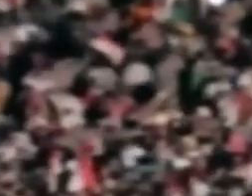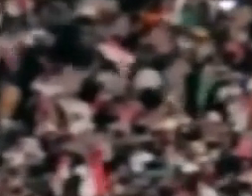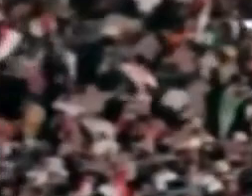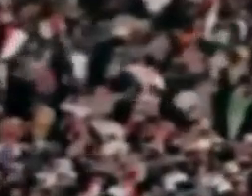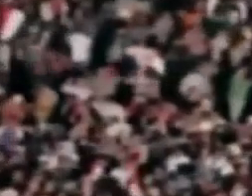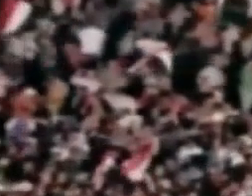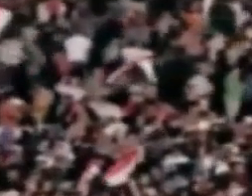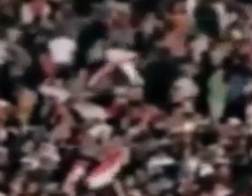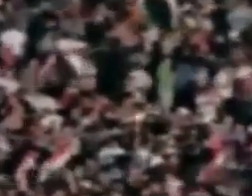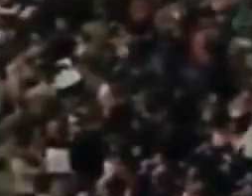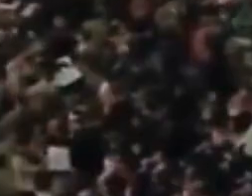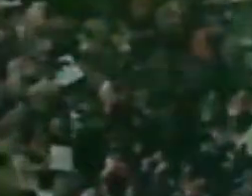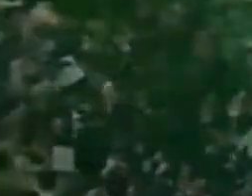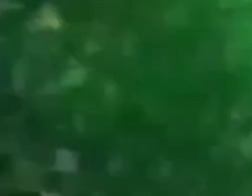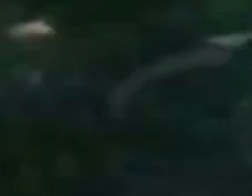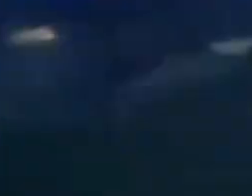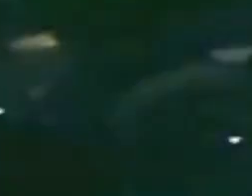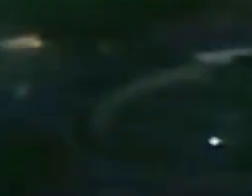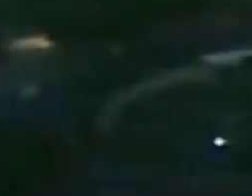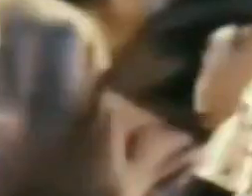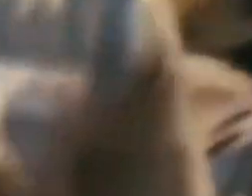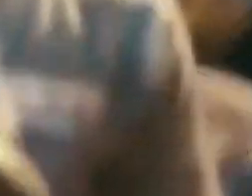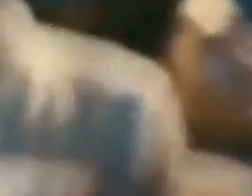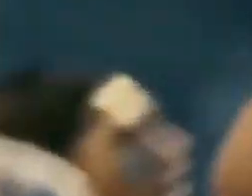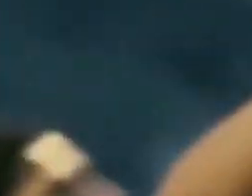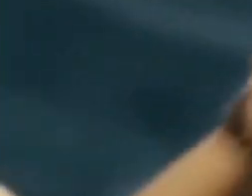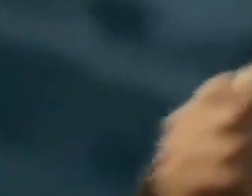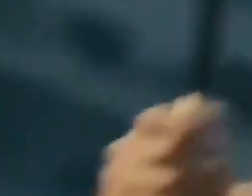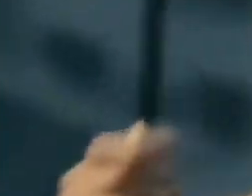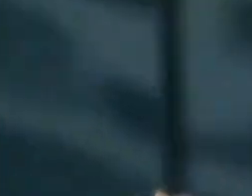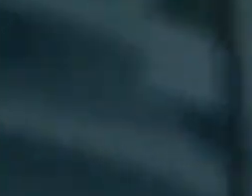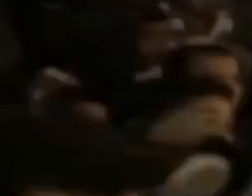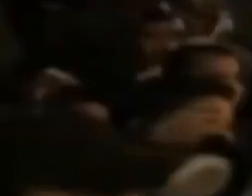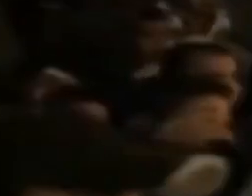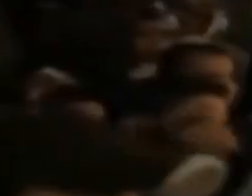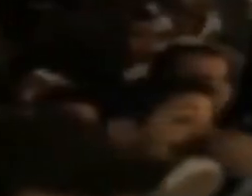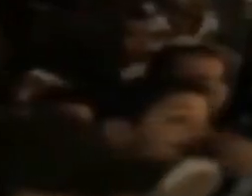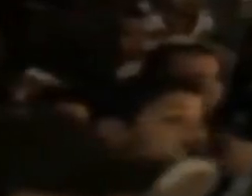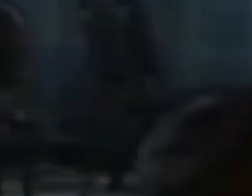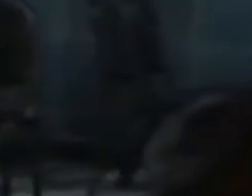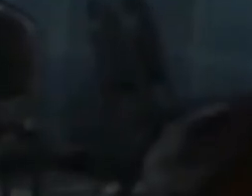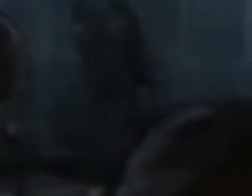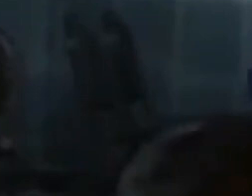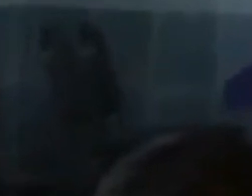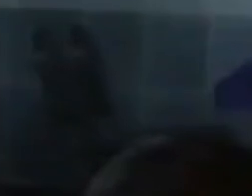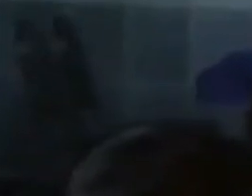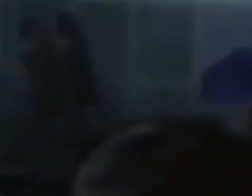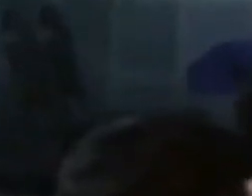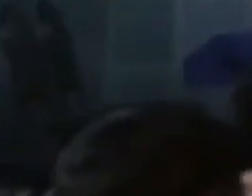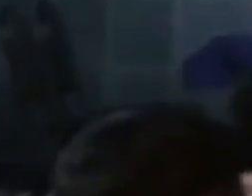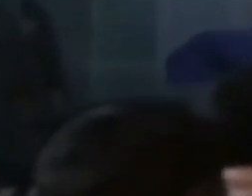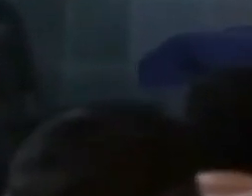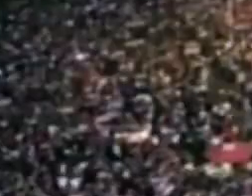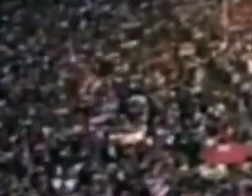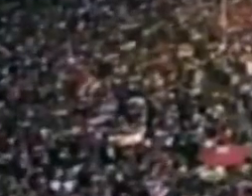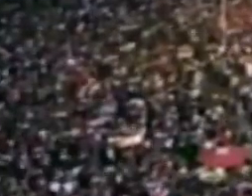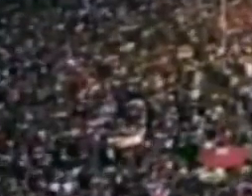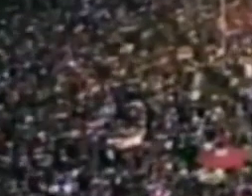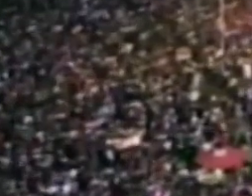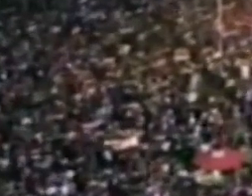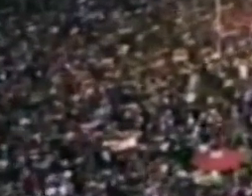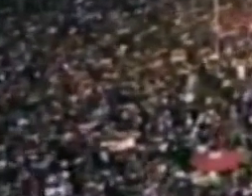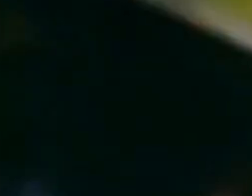هو حد عمل زيكم؟ هو حد حافظ على بلده زيكم؟ تعطيل العمل بالدستور بشكل